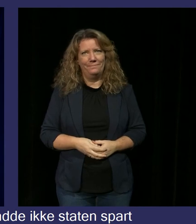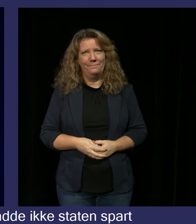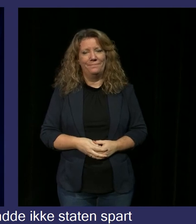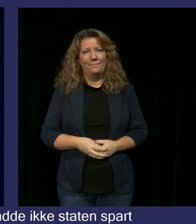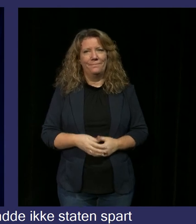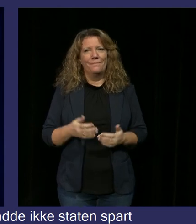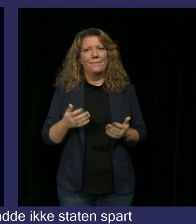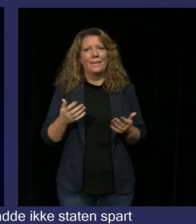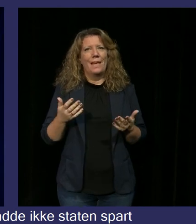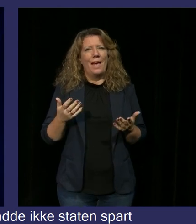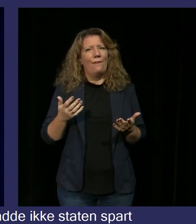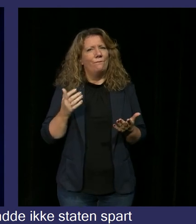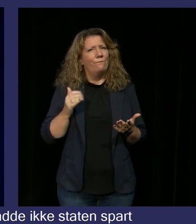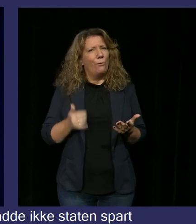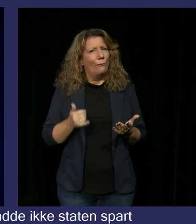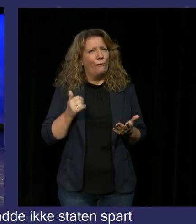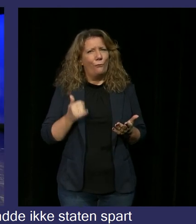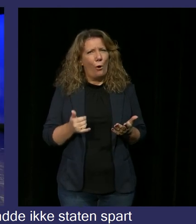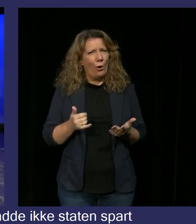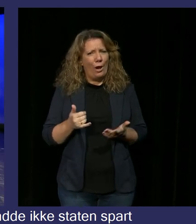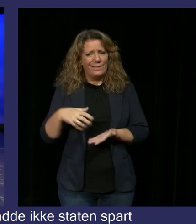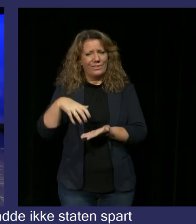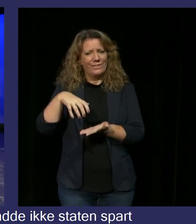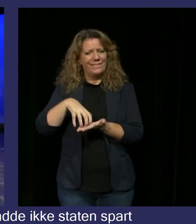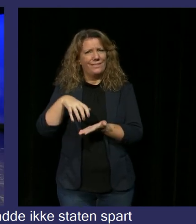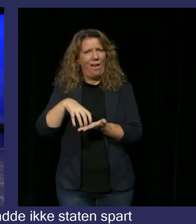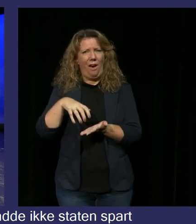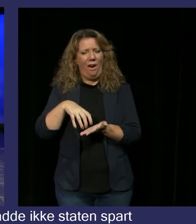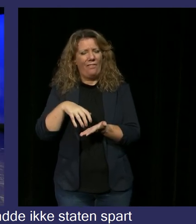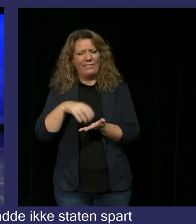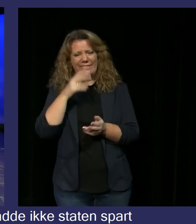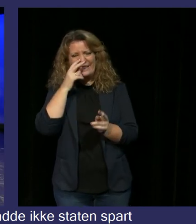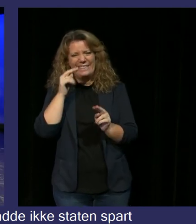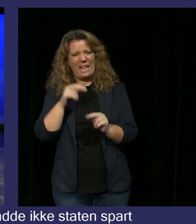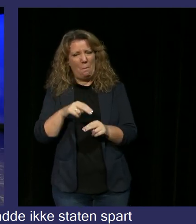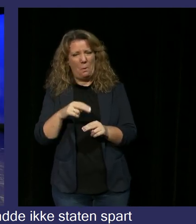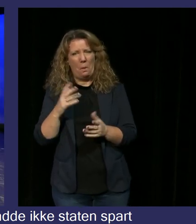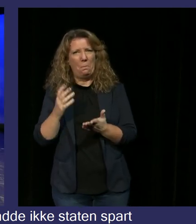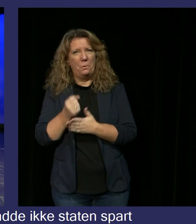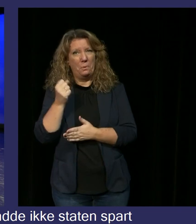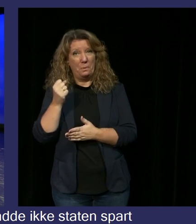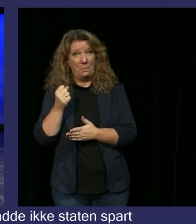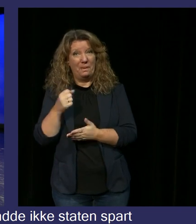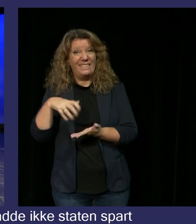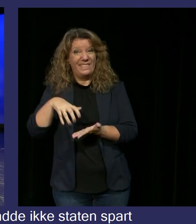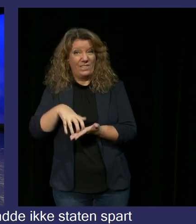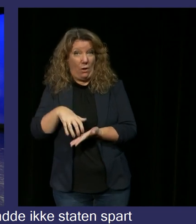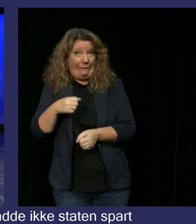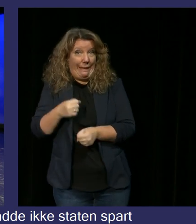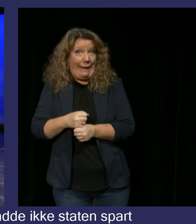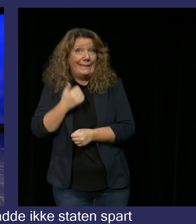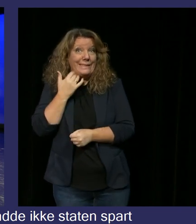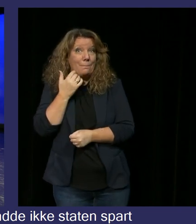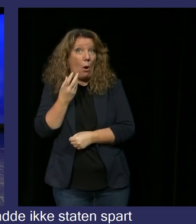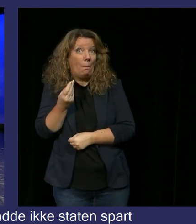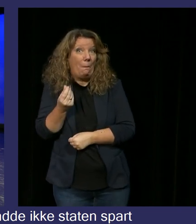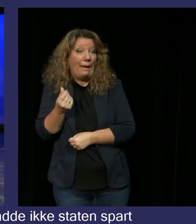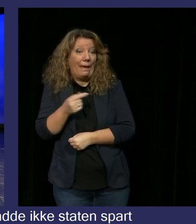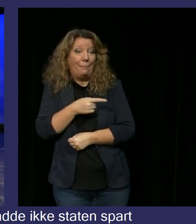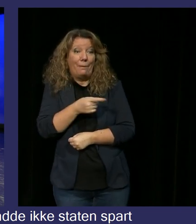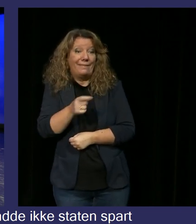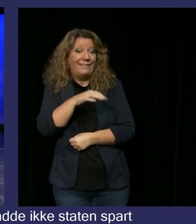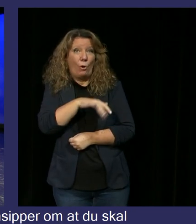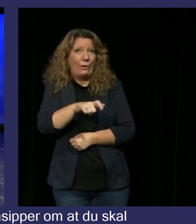det hvorfor ser staten det som formålstjenlig? Jeg hadde ikke spart penger på at pendlerne ikke var klar over at de